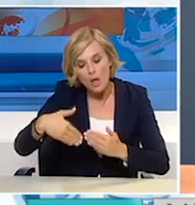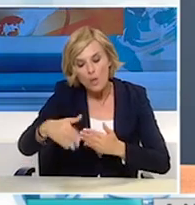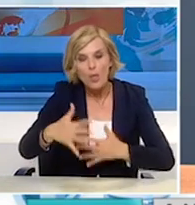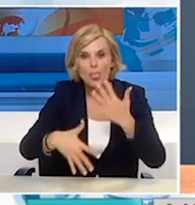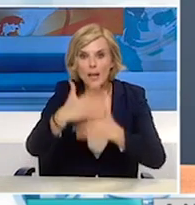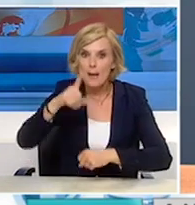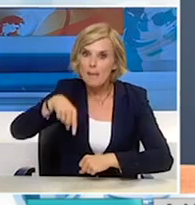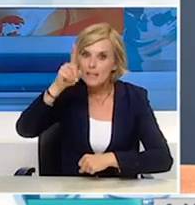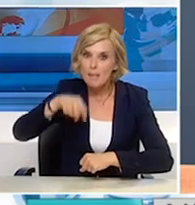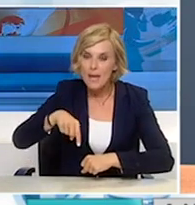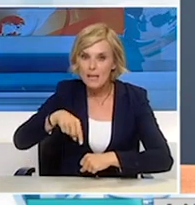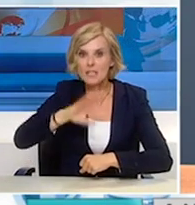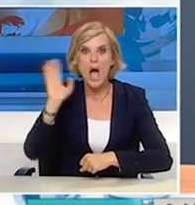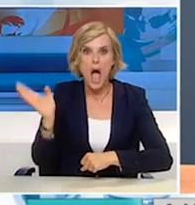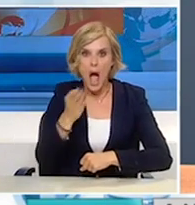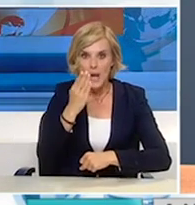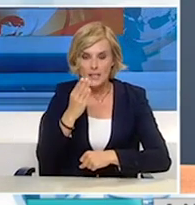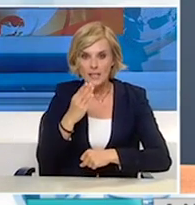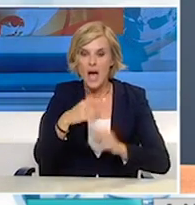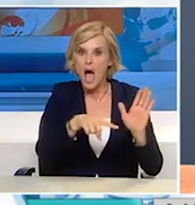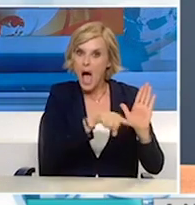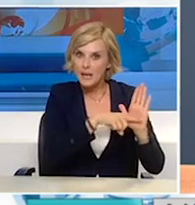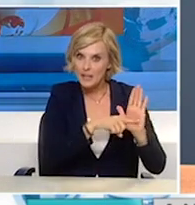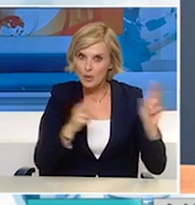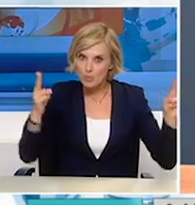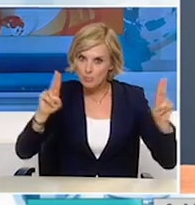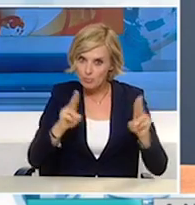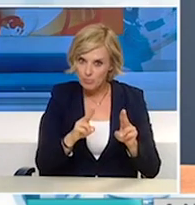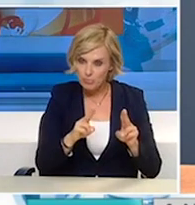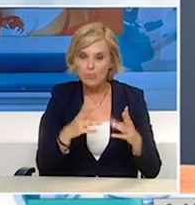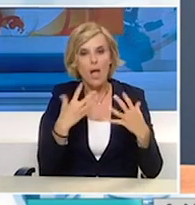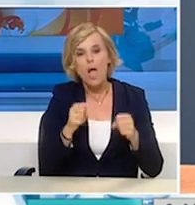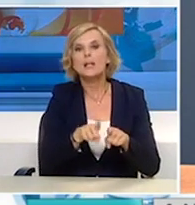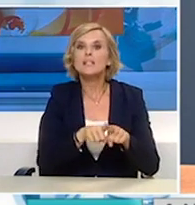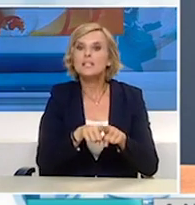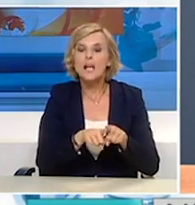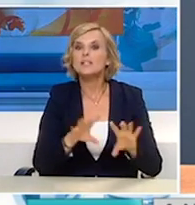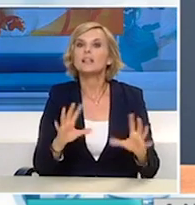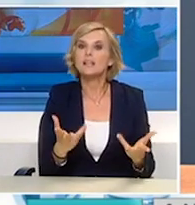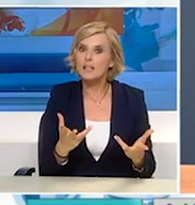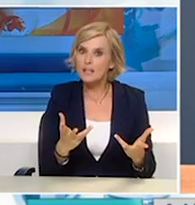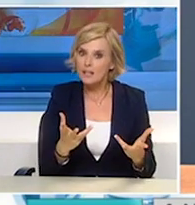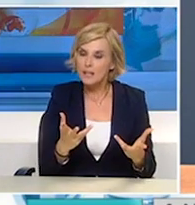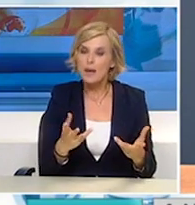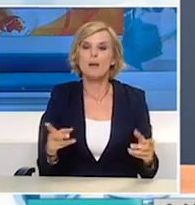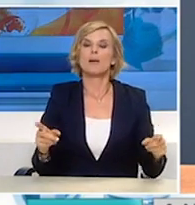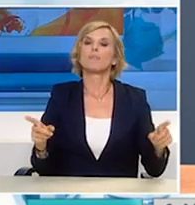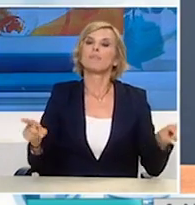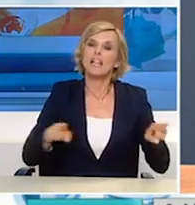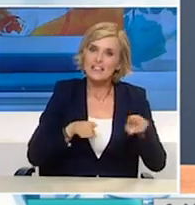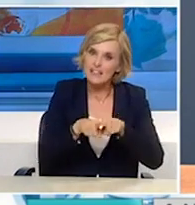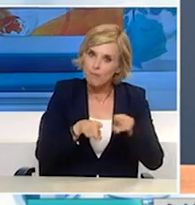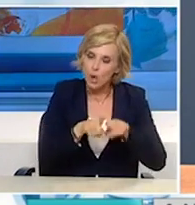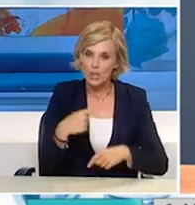Και εάν δεν συμβεί, δεν θα είναι αποτέλεσμα της καλής μας συμπεριφοράς τότε, θα είναι αποτέλεσμα ότι έχουμε καταφέρει με την καλή μας έως